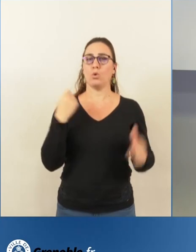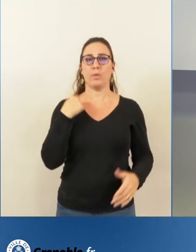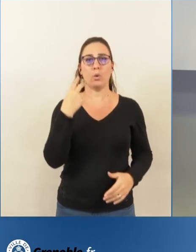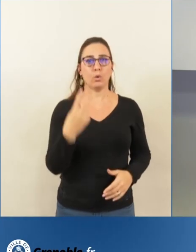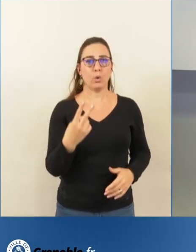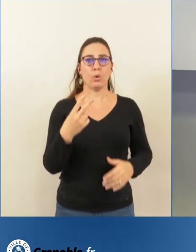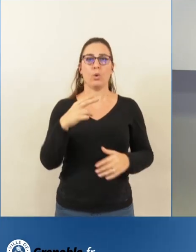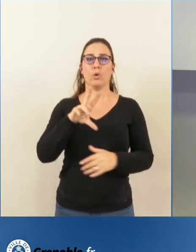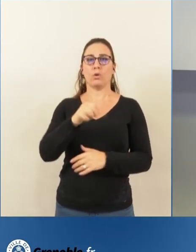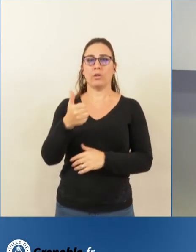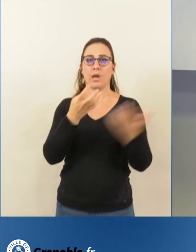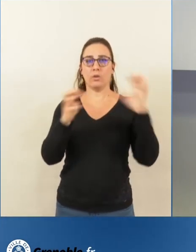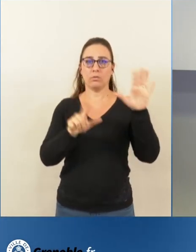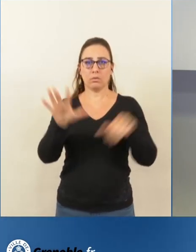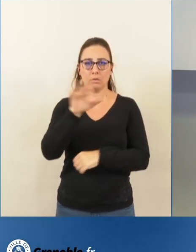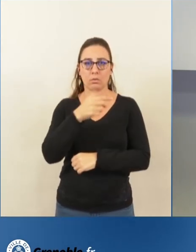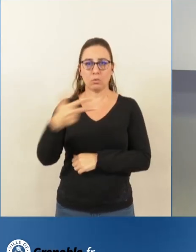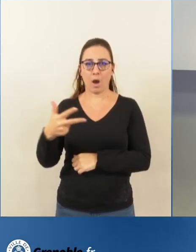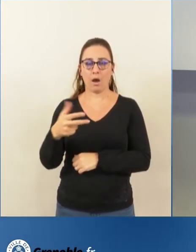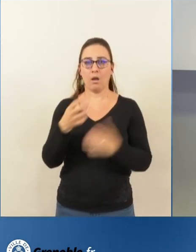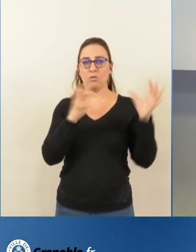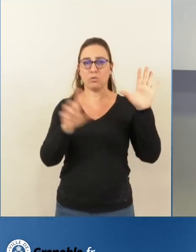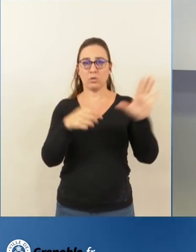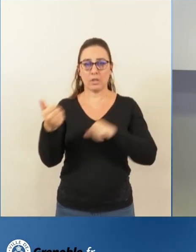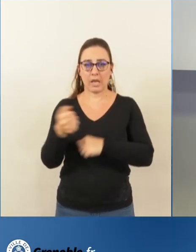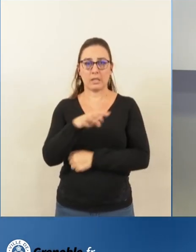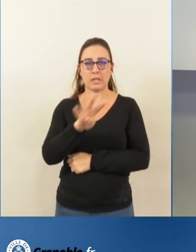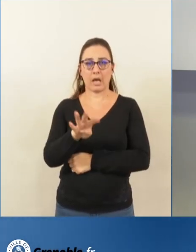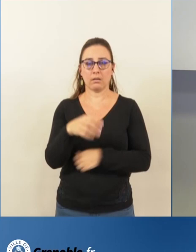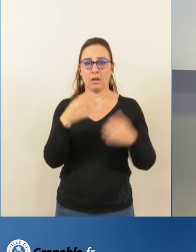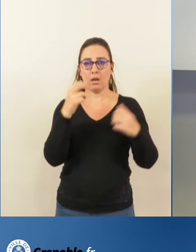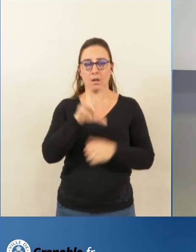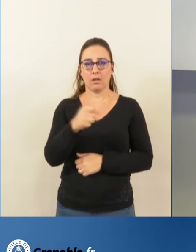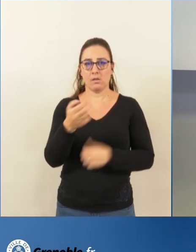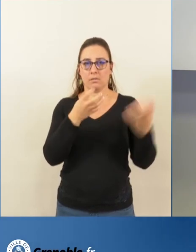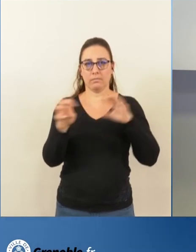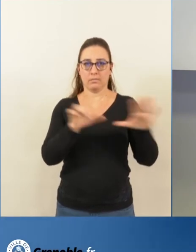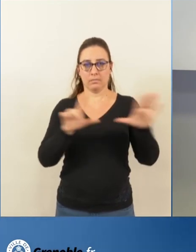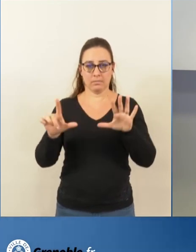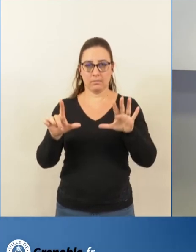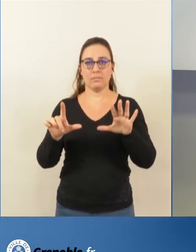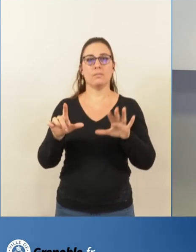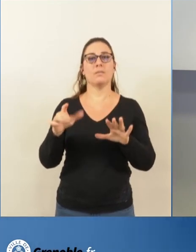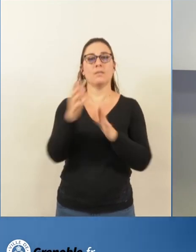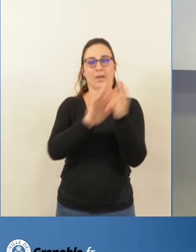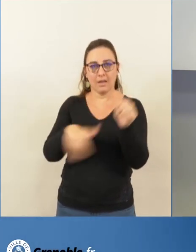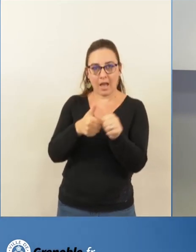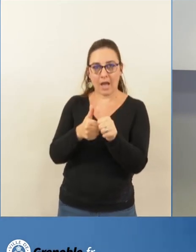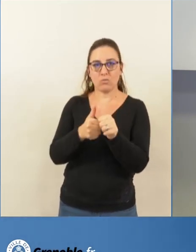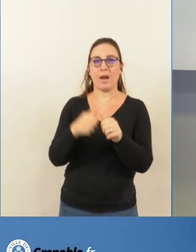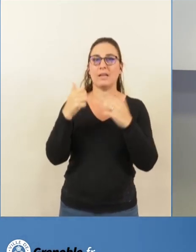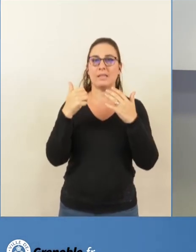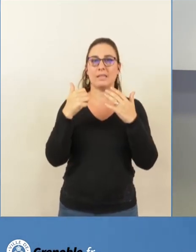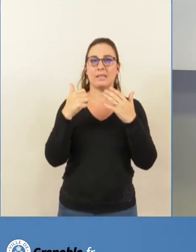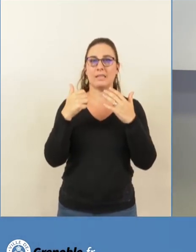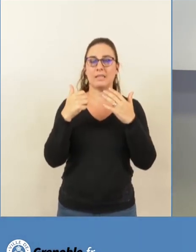31 975 31 976 et 4 31 977 les postes d'adjoint des rang 6 7